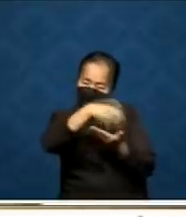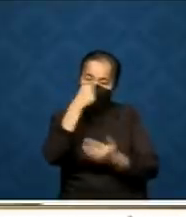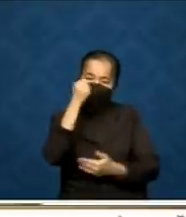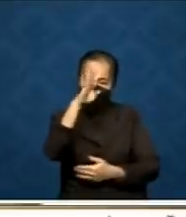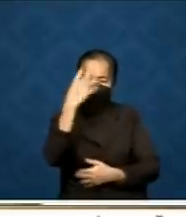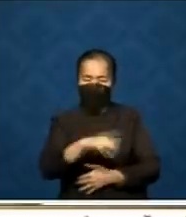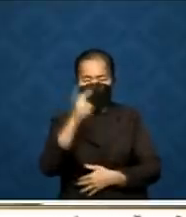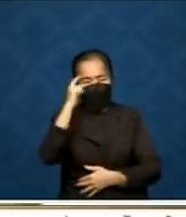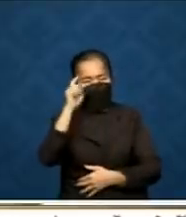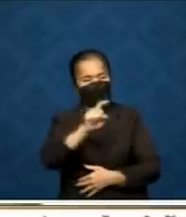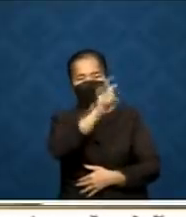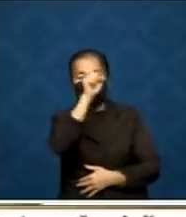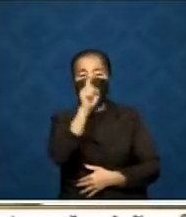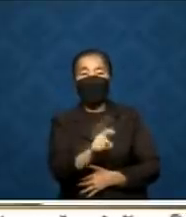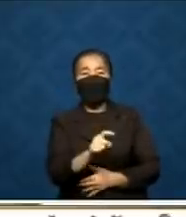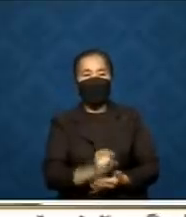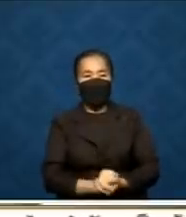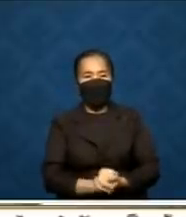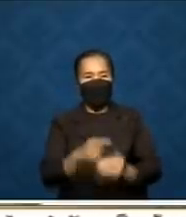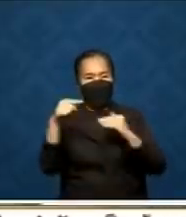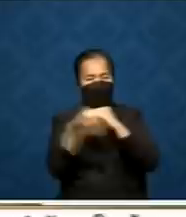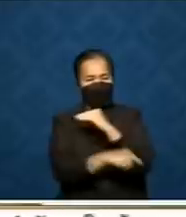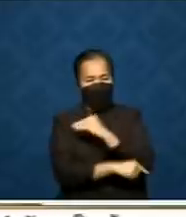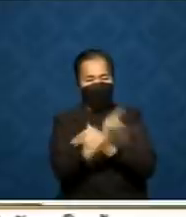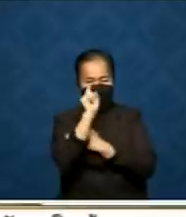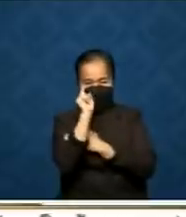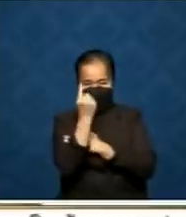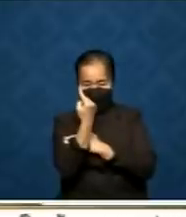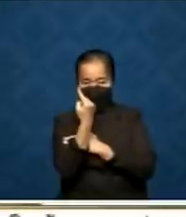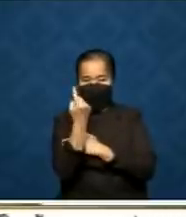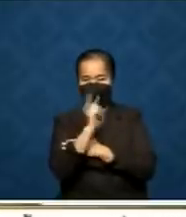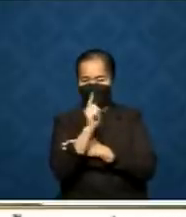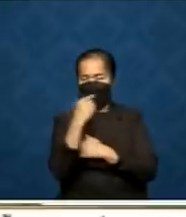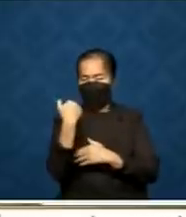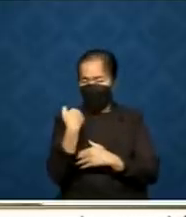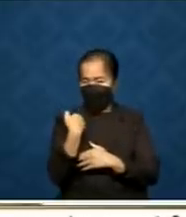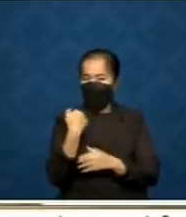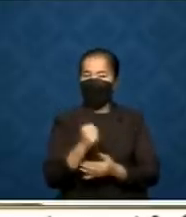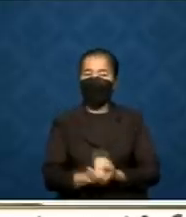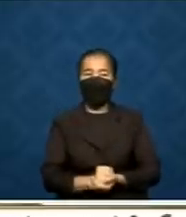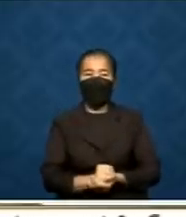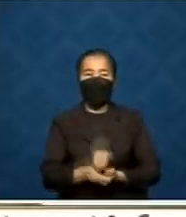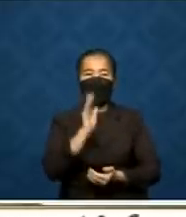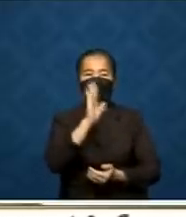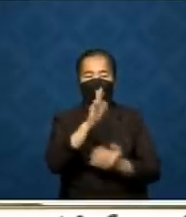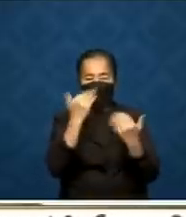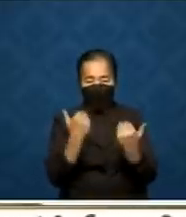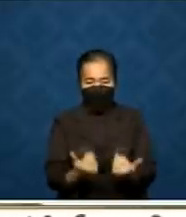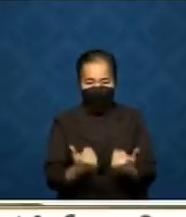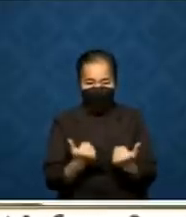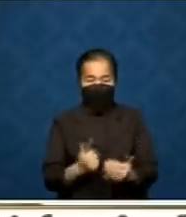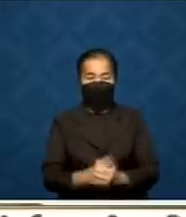มีสงสัยว่าท่านโกงอย่างอื่นอีกที่ไม่ควรโกงในสภาวะแบบนี้